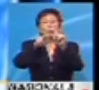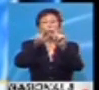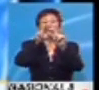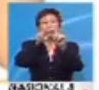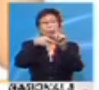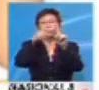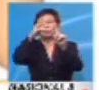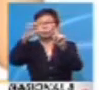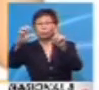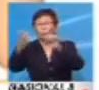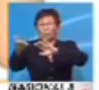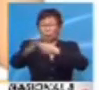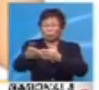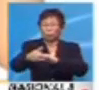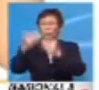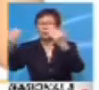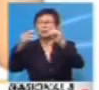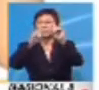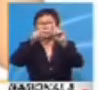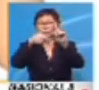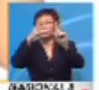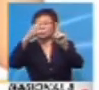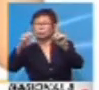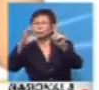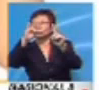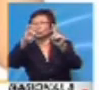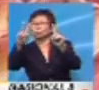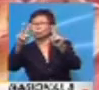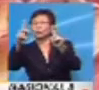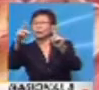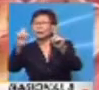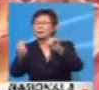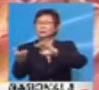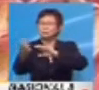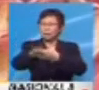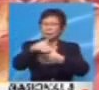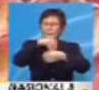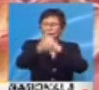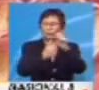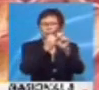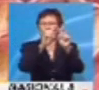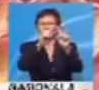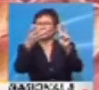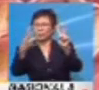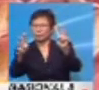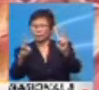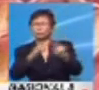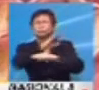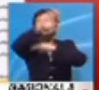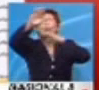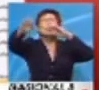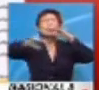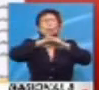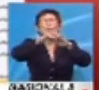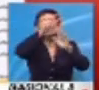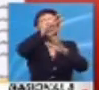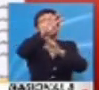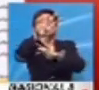kiss kematian mengapung berbanding 1.672 kiss pada 2014 keseluruhannya